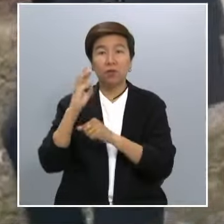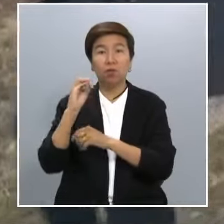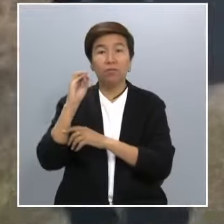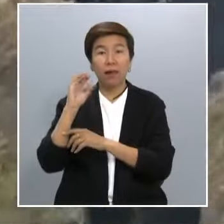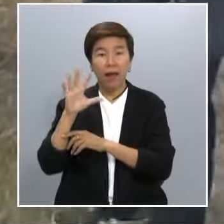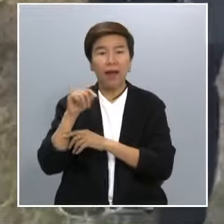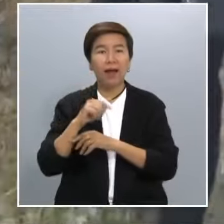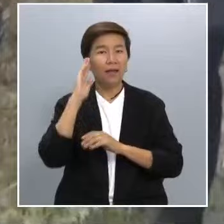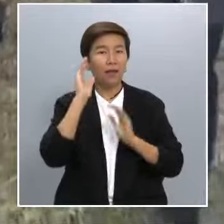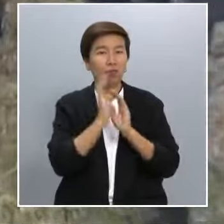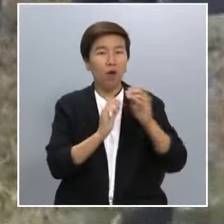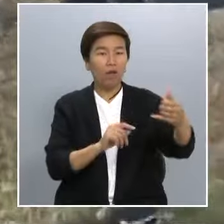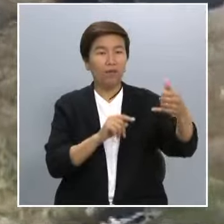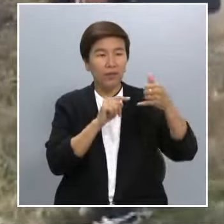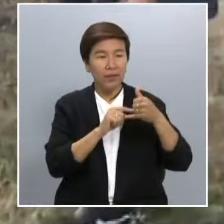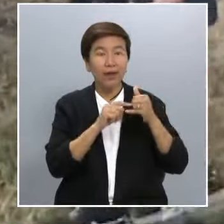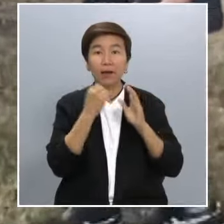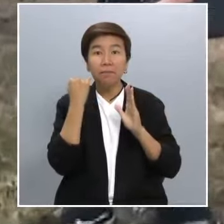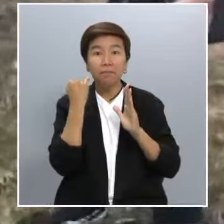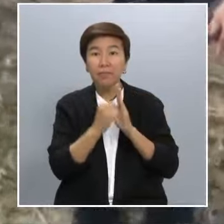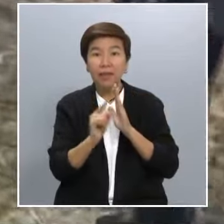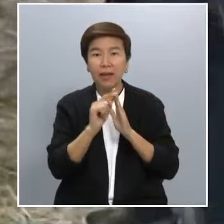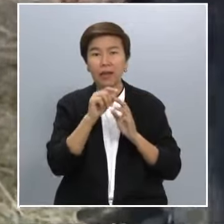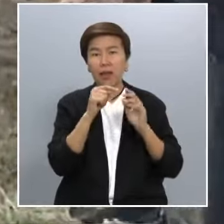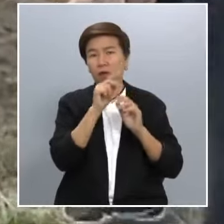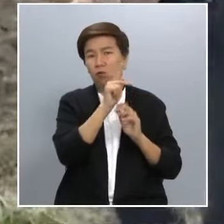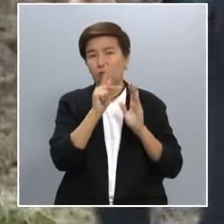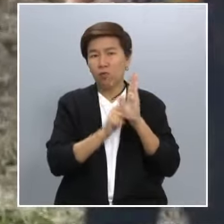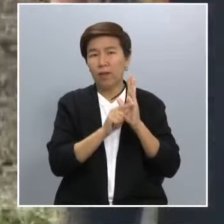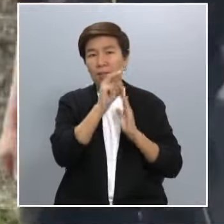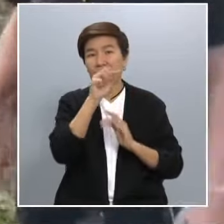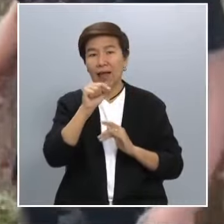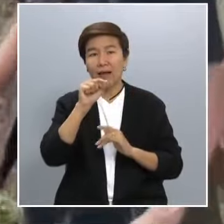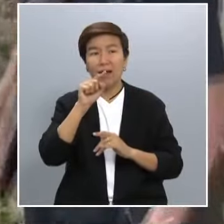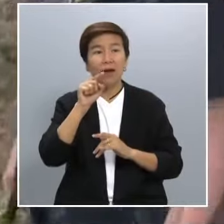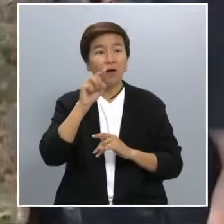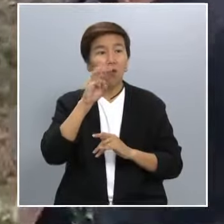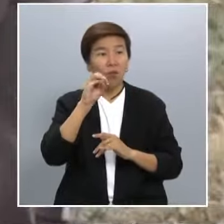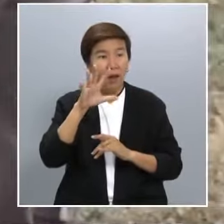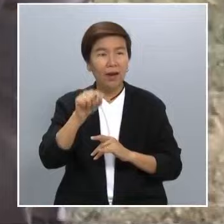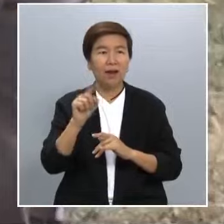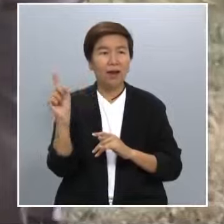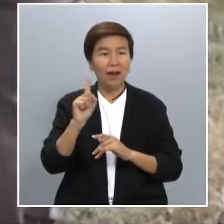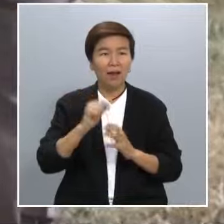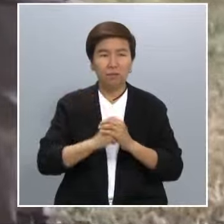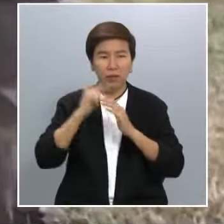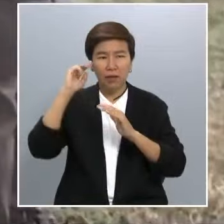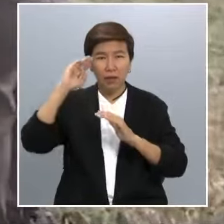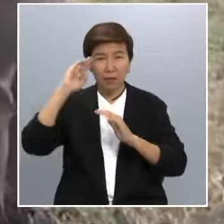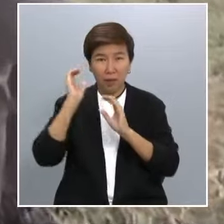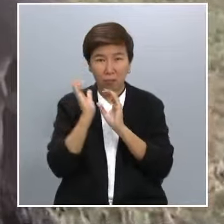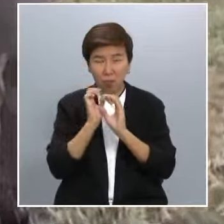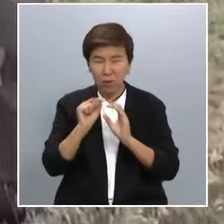ตรา157ก็คือดับเสกหรือว่าดาบตำรวจที่ใส่ขาเทียมที่ปรากฏในคลิปเสียงหลังจ